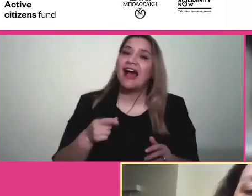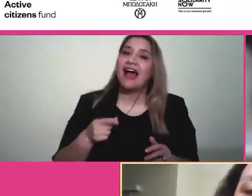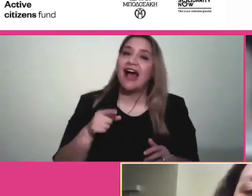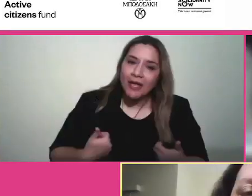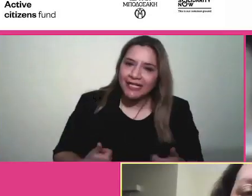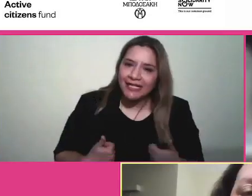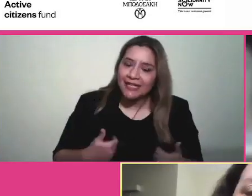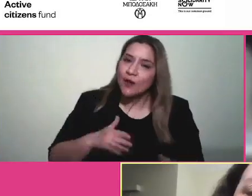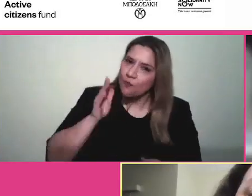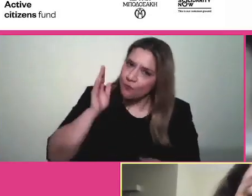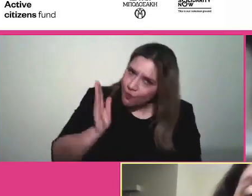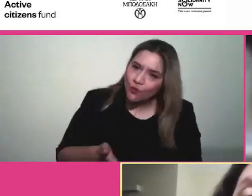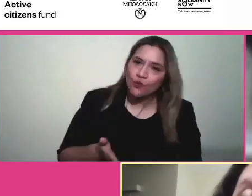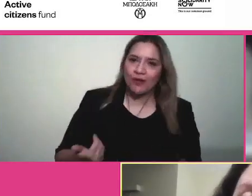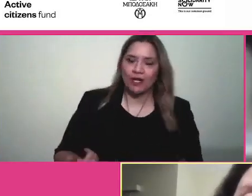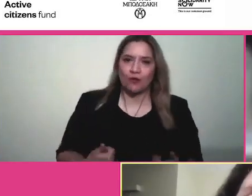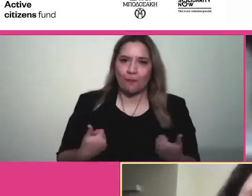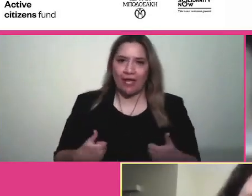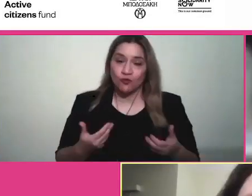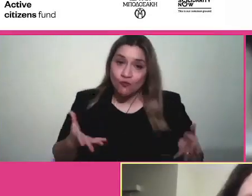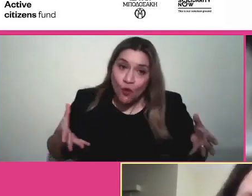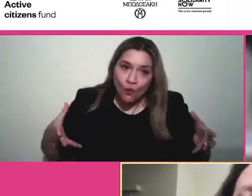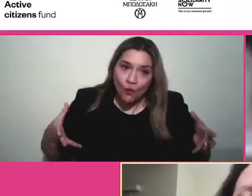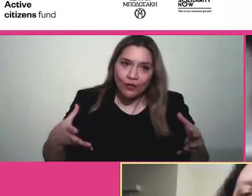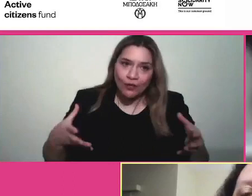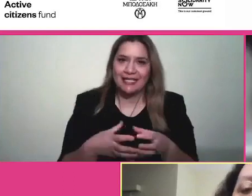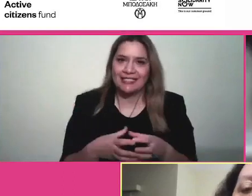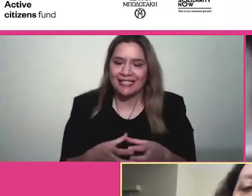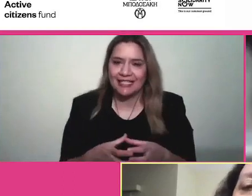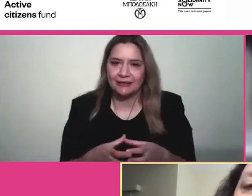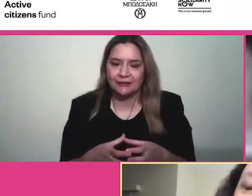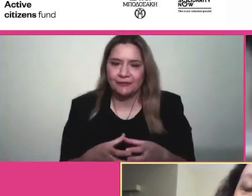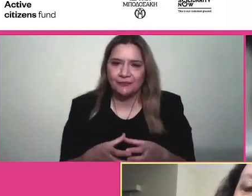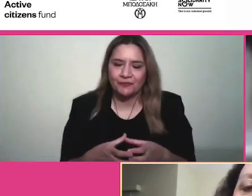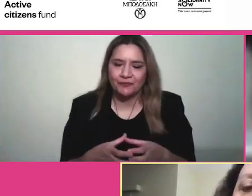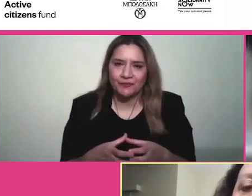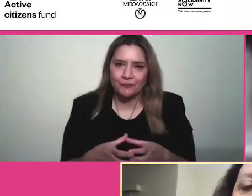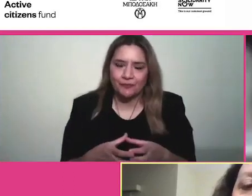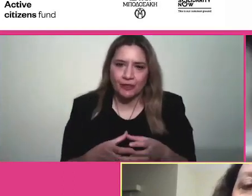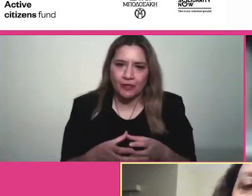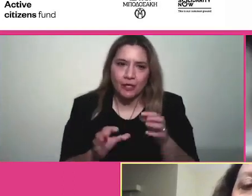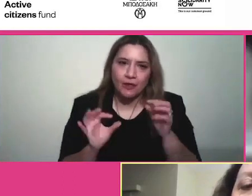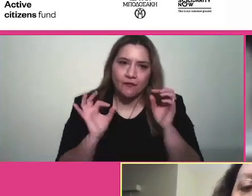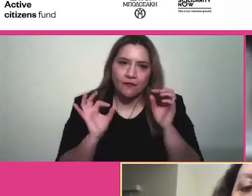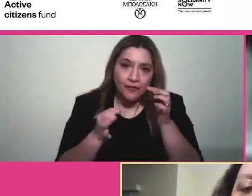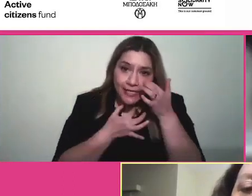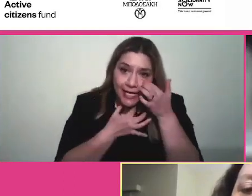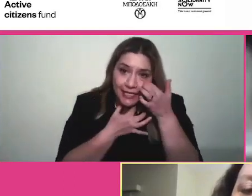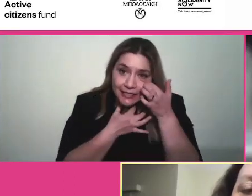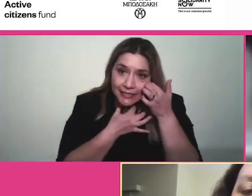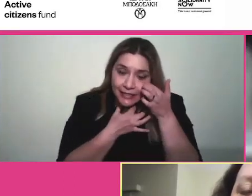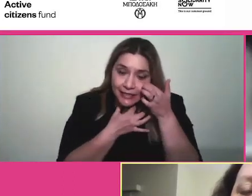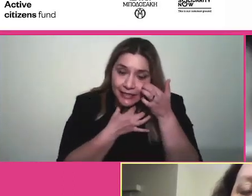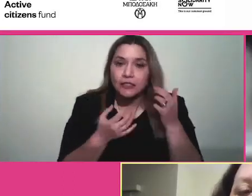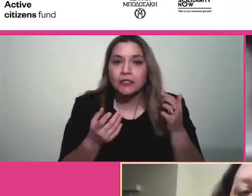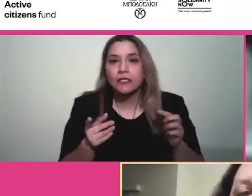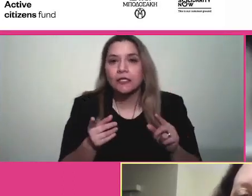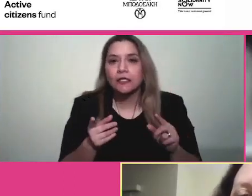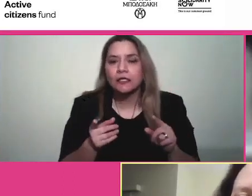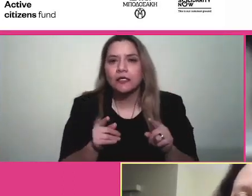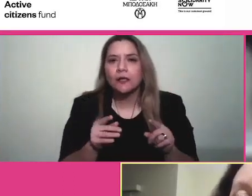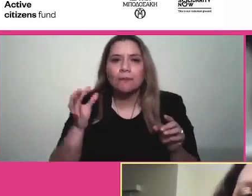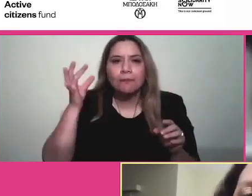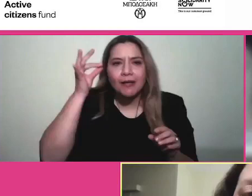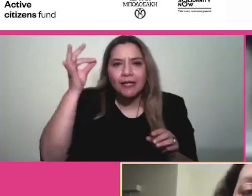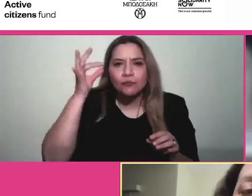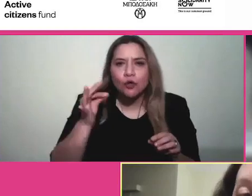που μπορούμε να παίξουμε κάπως όλοι μαζί, θα χρειαστεί βέβαια ίσως κάποιοι από εμάς σε κάποιες